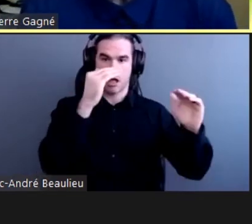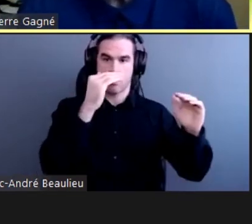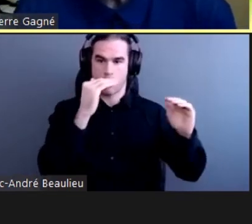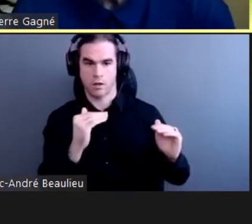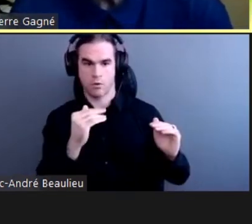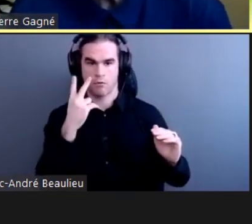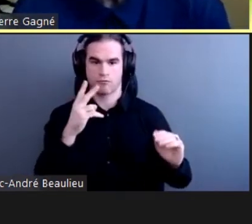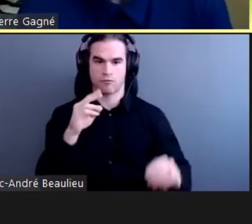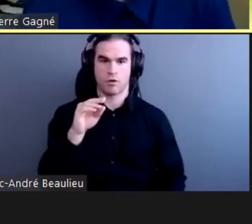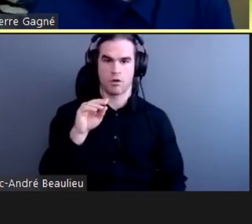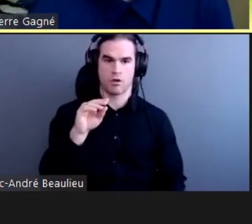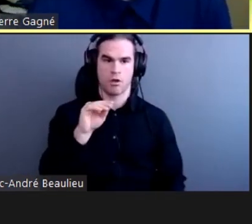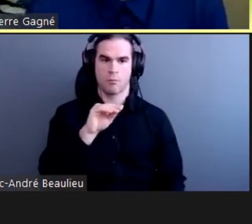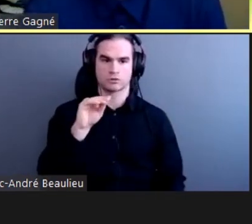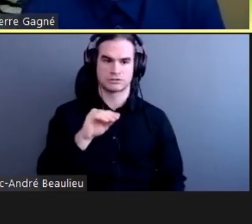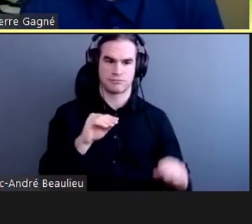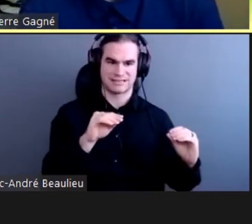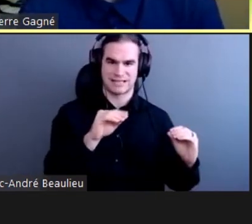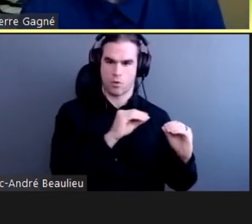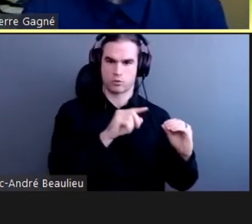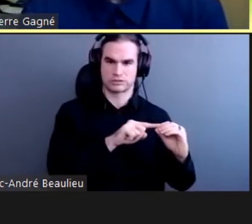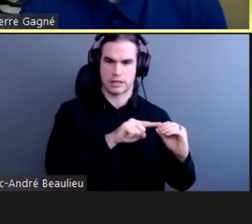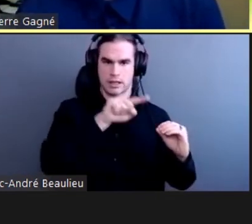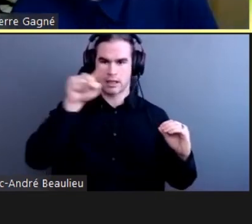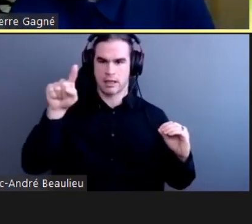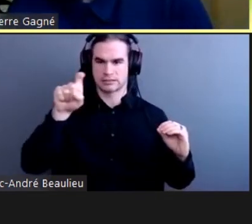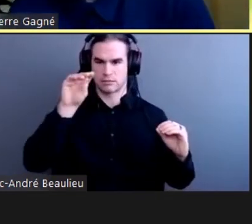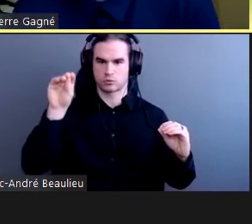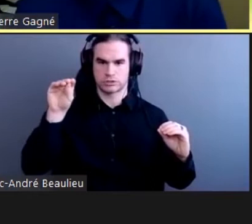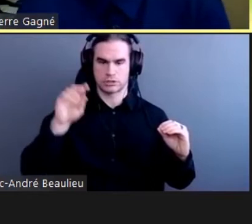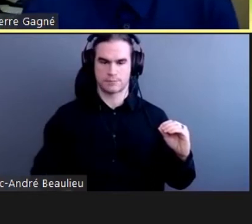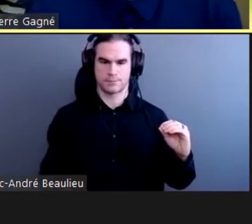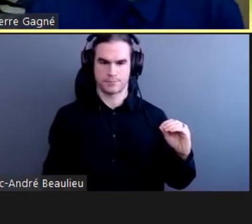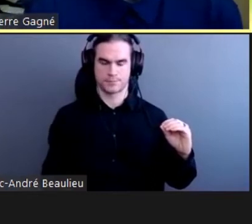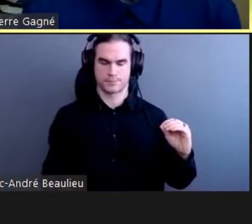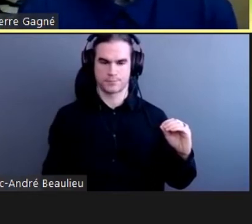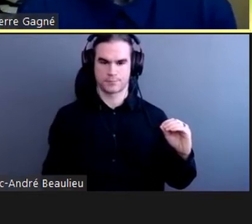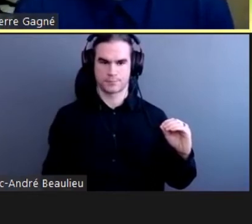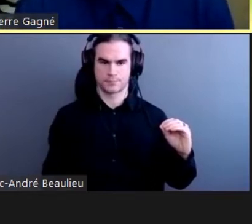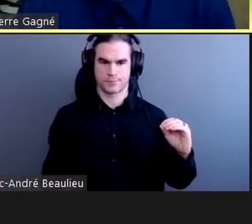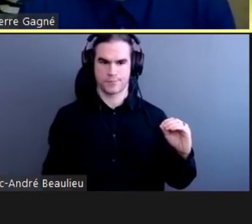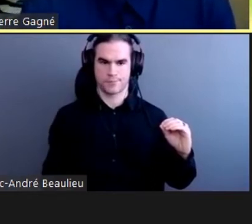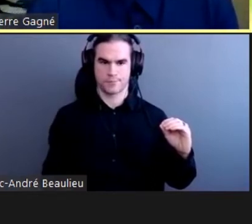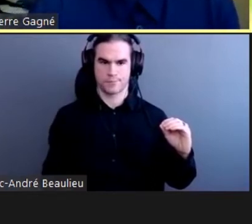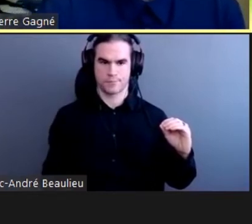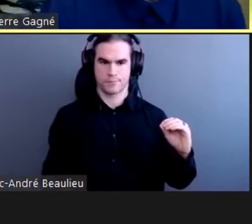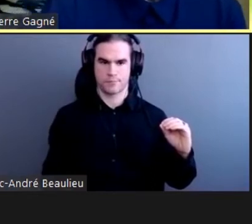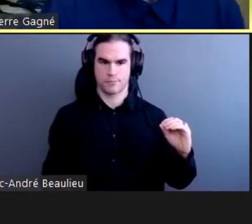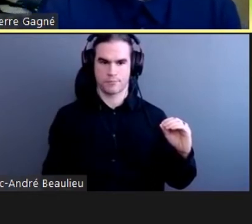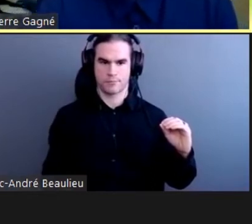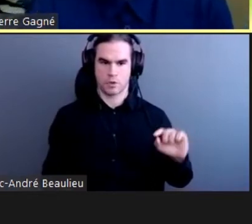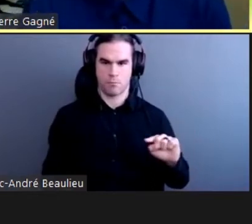dit pourcentage de reconnaissance de 0 % à 100 % et sur l'autre axe, ça va de